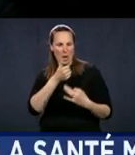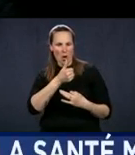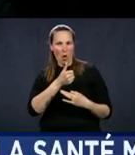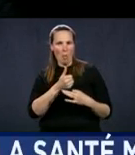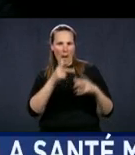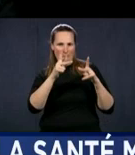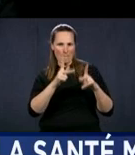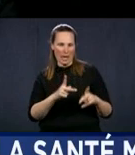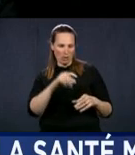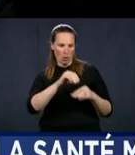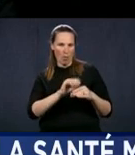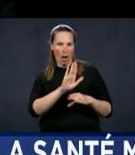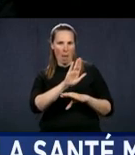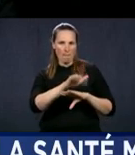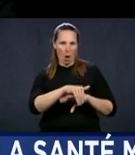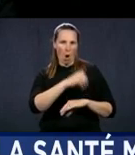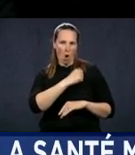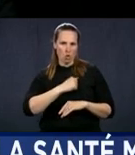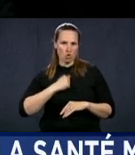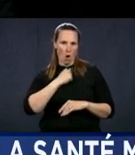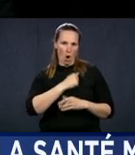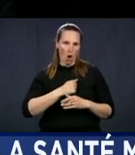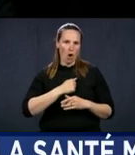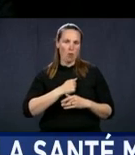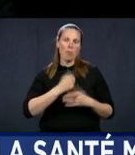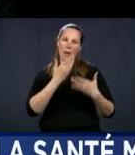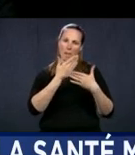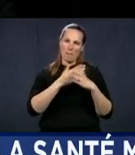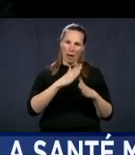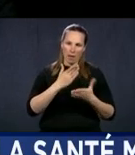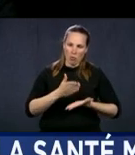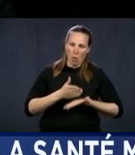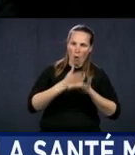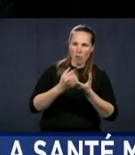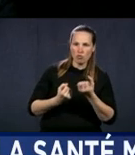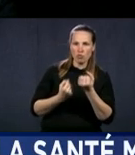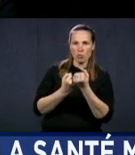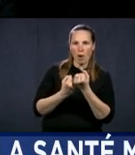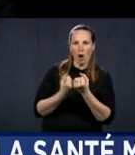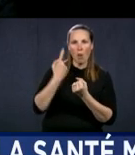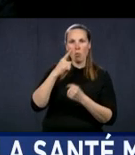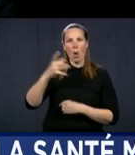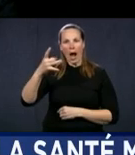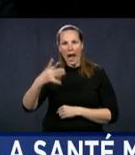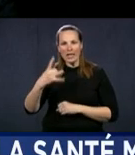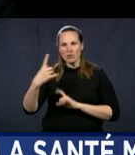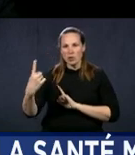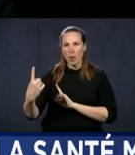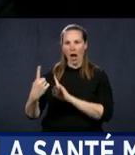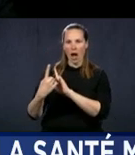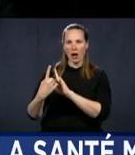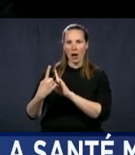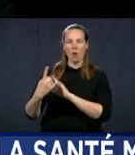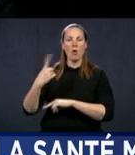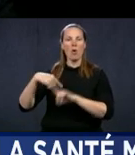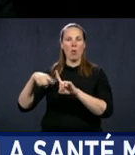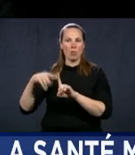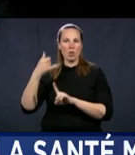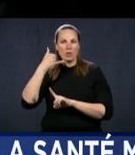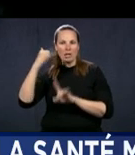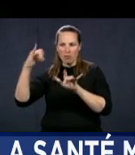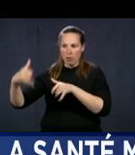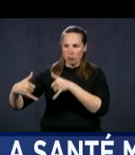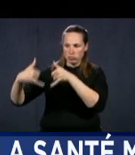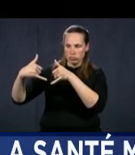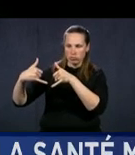qui comprend des consultations individuelles et un service d'écoute téléphonique. Il y a également un blitz téléphonique qui a permis